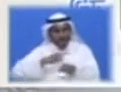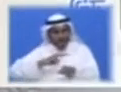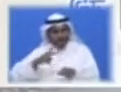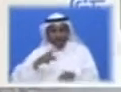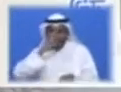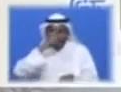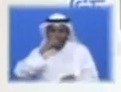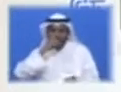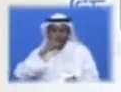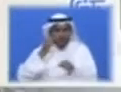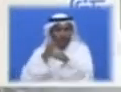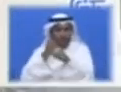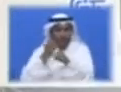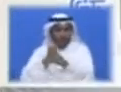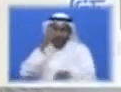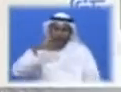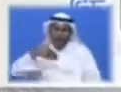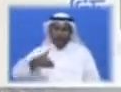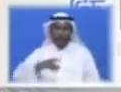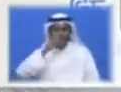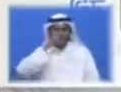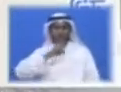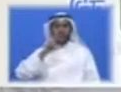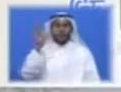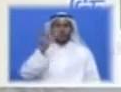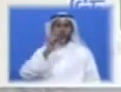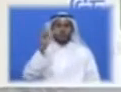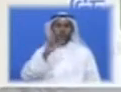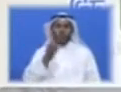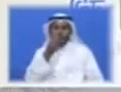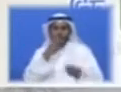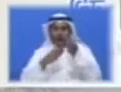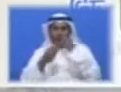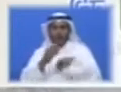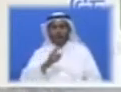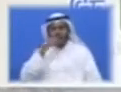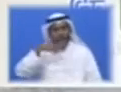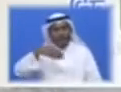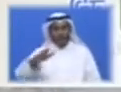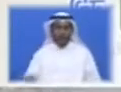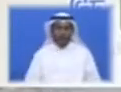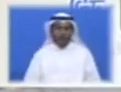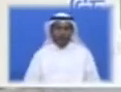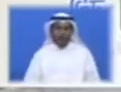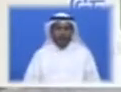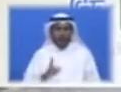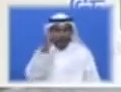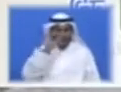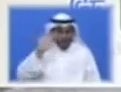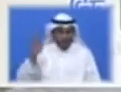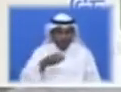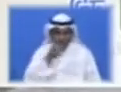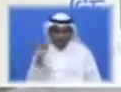الهلال مهمه جدا لانه يجب على المسلم ان يحرص على اكل الحلال والتحري في ان